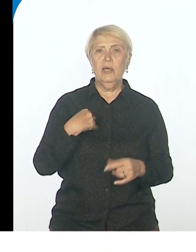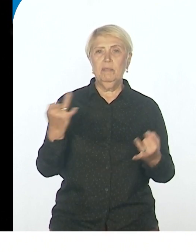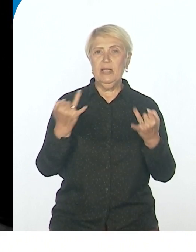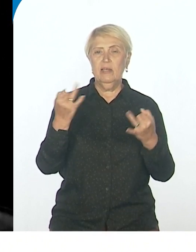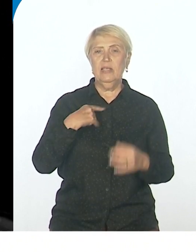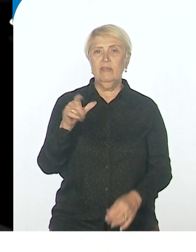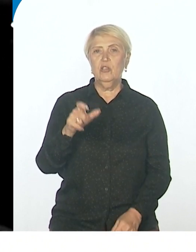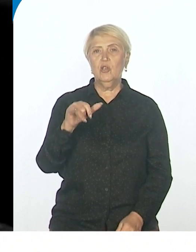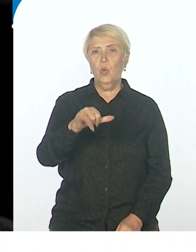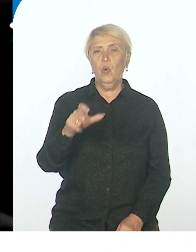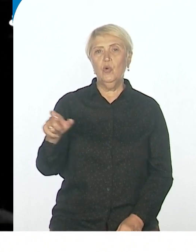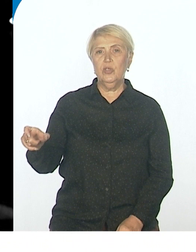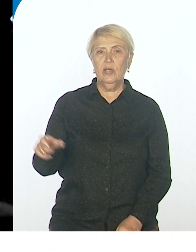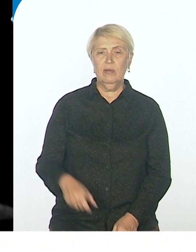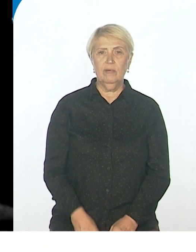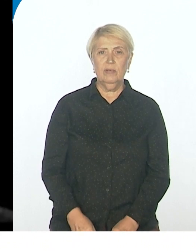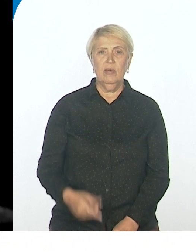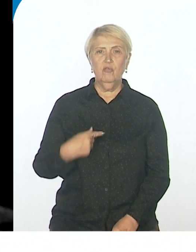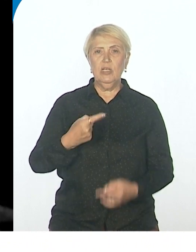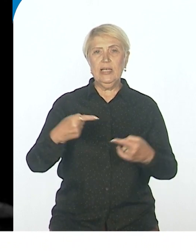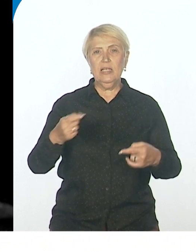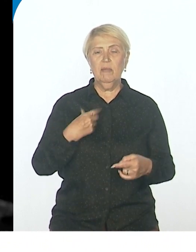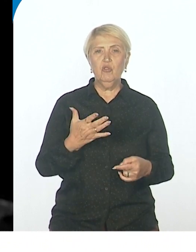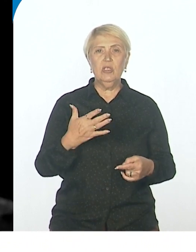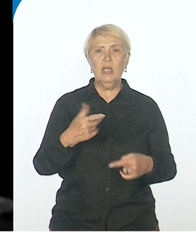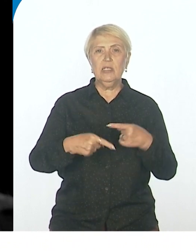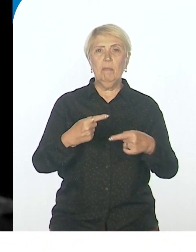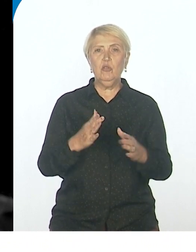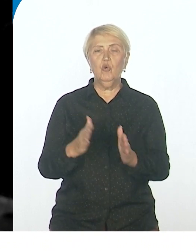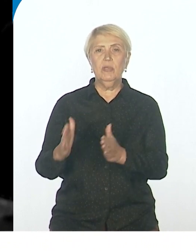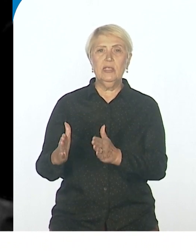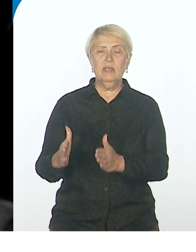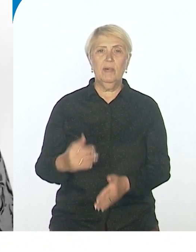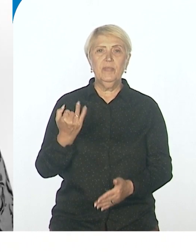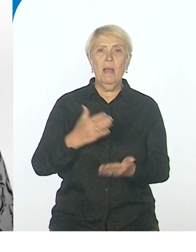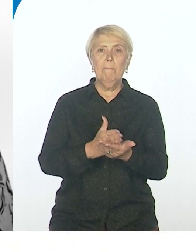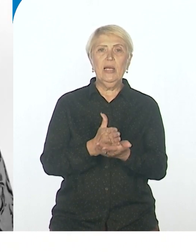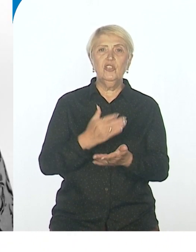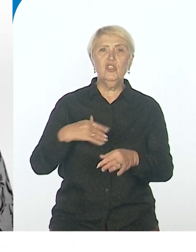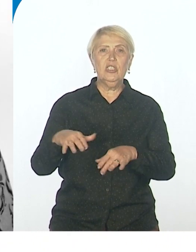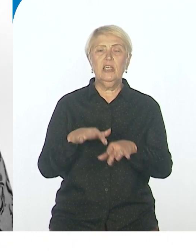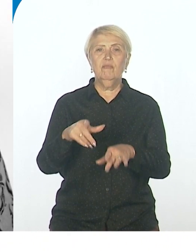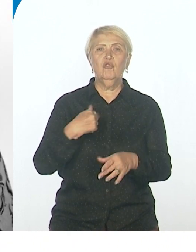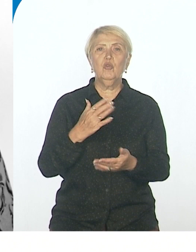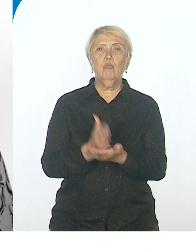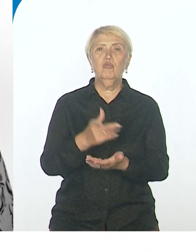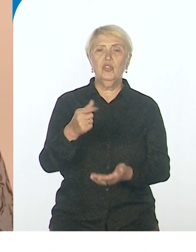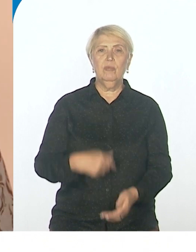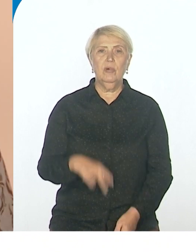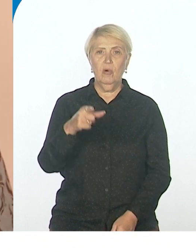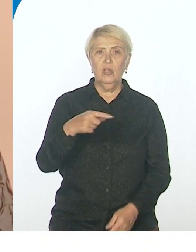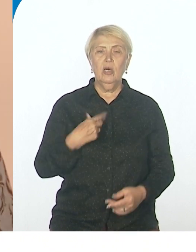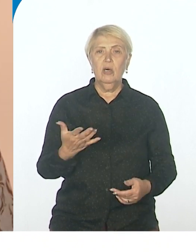как говорится, с неординарными способностями, политическим будущим Буркова. Экстрасенс выразил желание